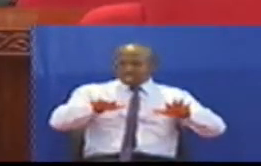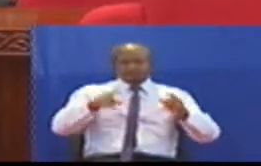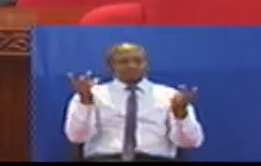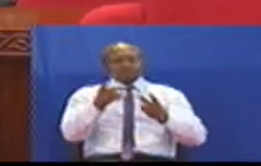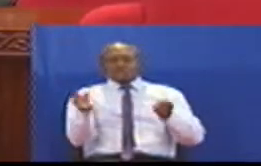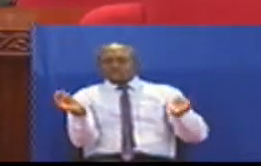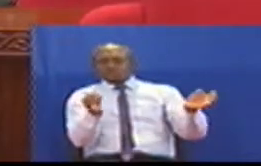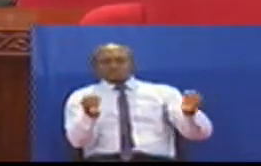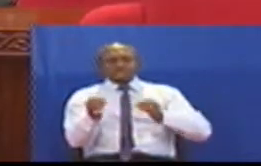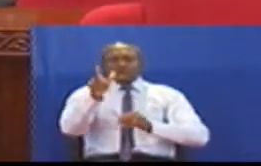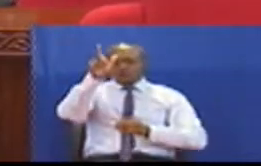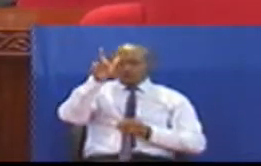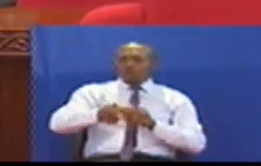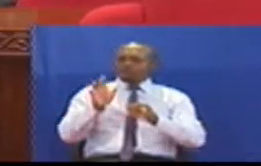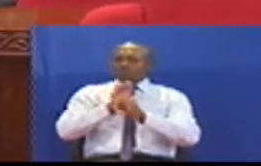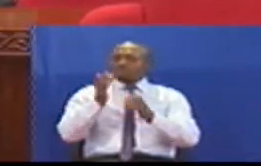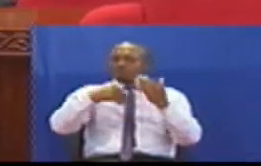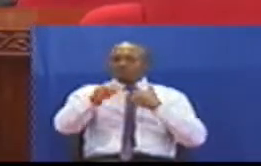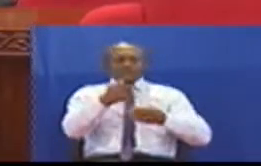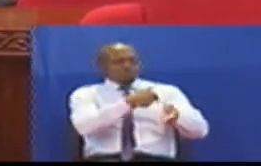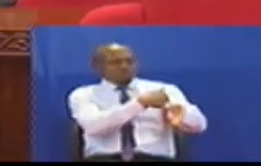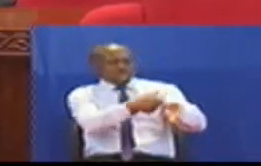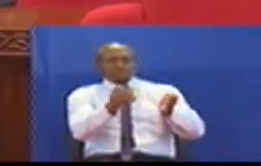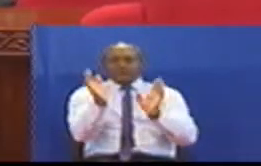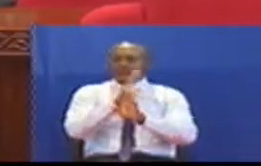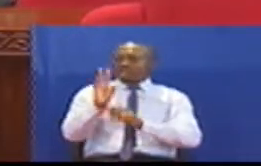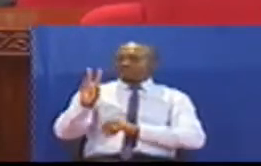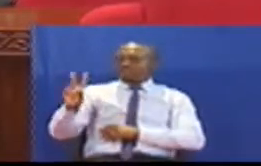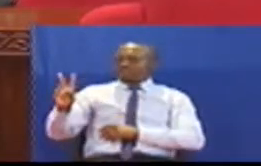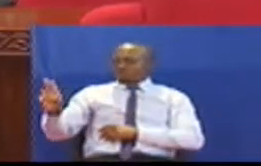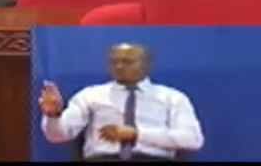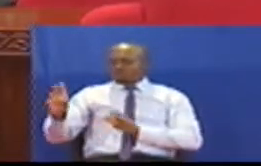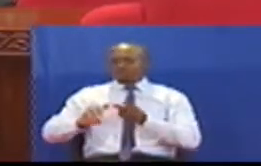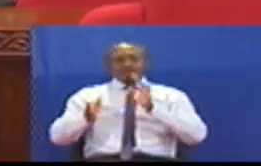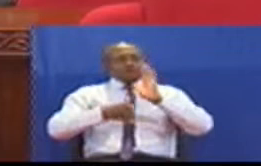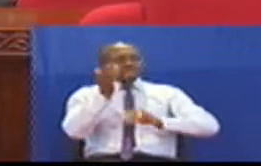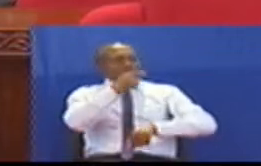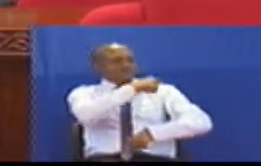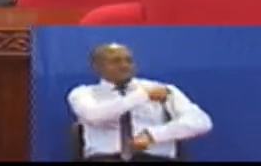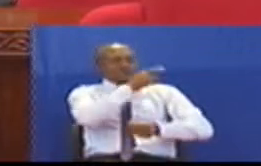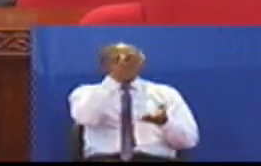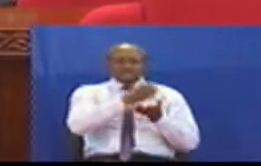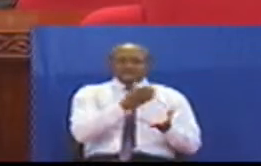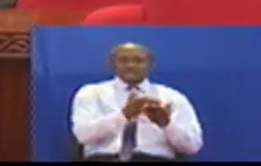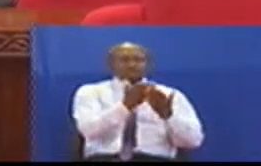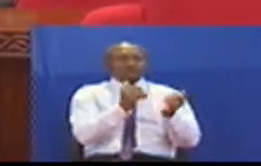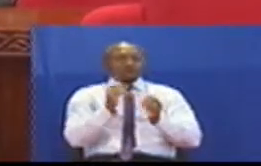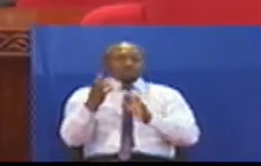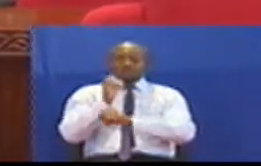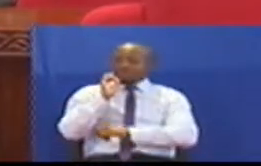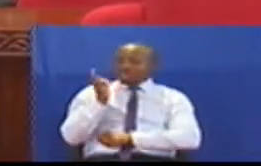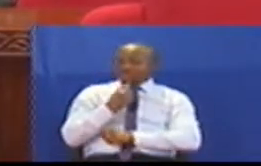hamasa zaidi ya watu wengi kwenda kupima hali ya maambukizi ya VVU na hatimaye kuanza matibabu stahiki kufuatana na majibu ya